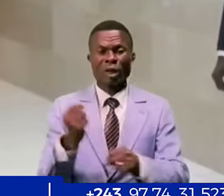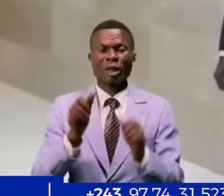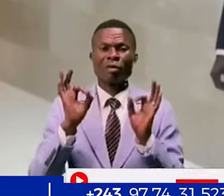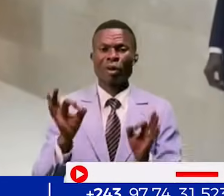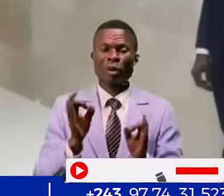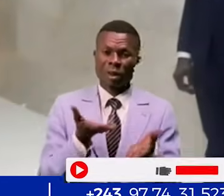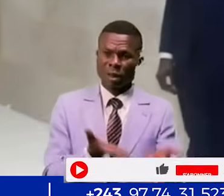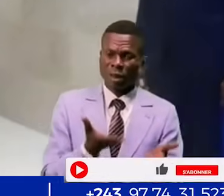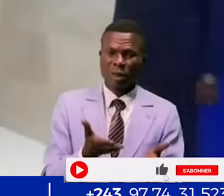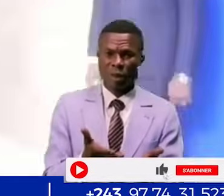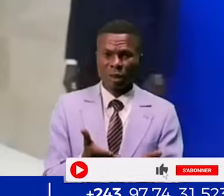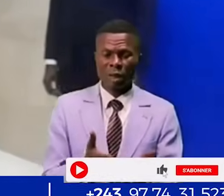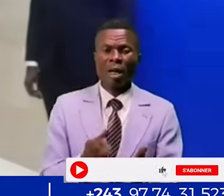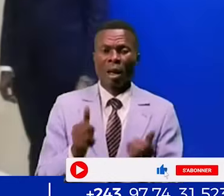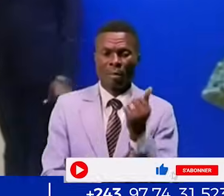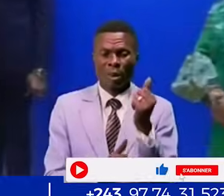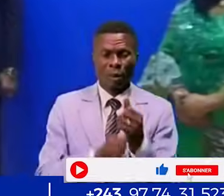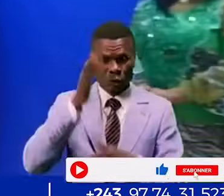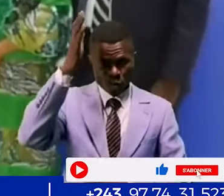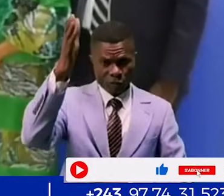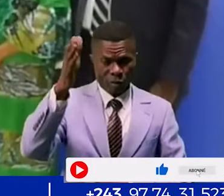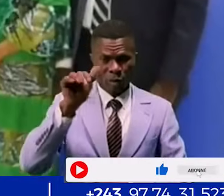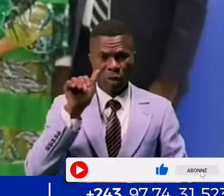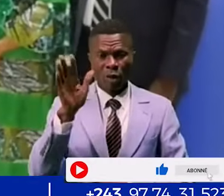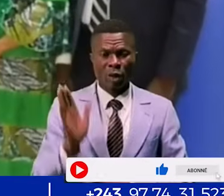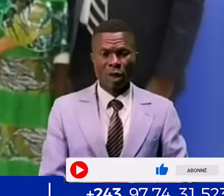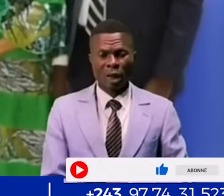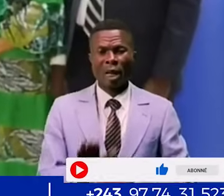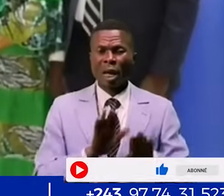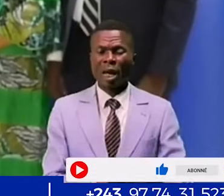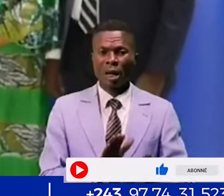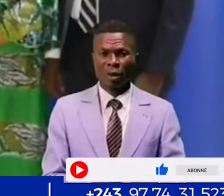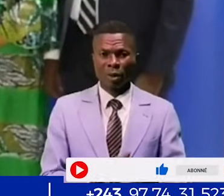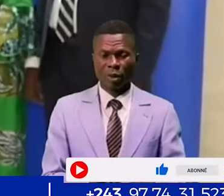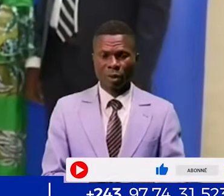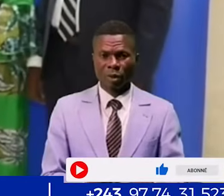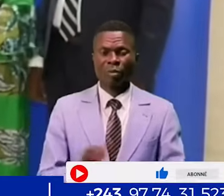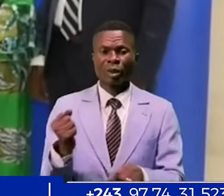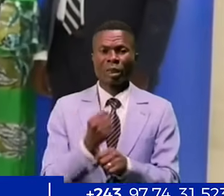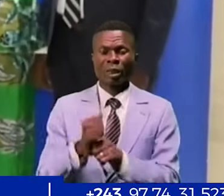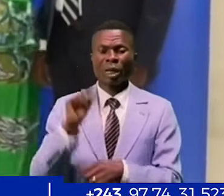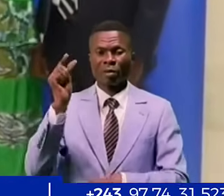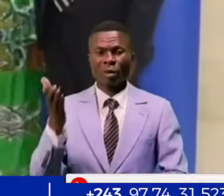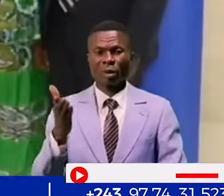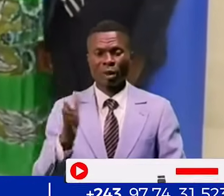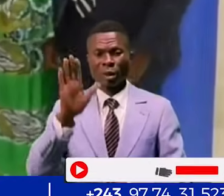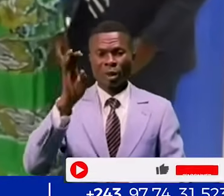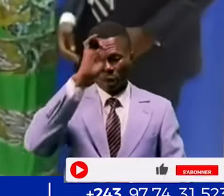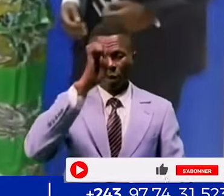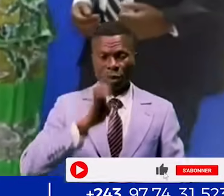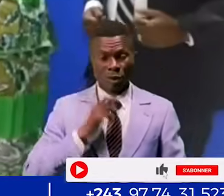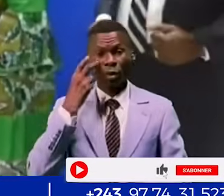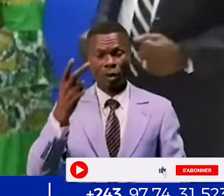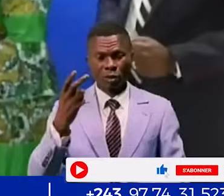qui serviront aux générations futures. Les directeurs comptent aussi sur les fonds miniers. Le souhait de son Excellence de voir à ce